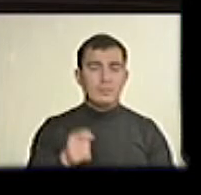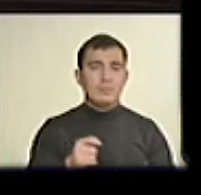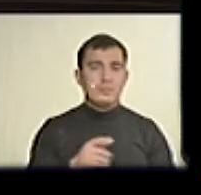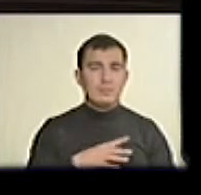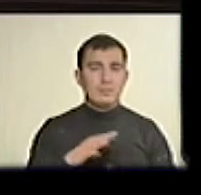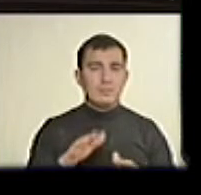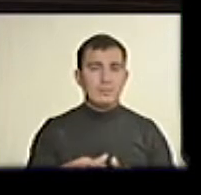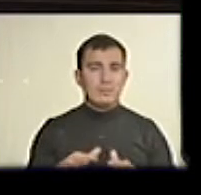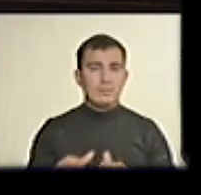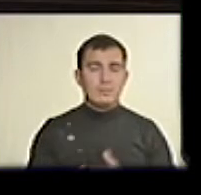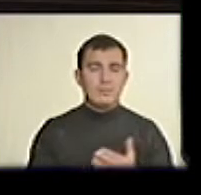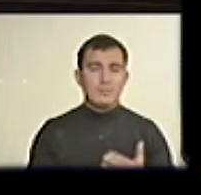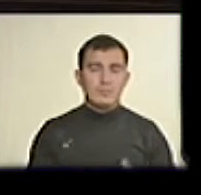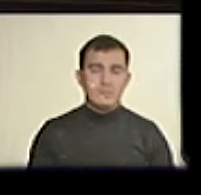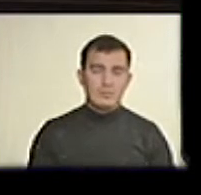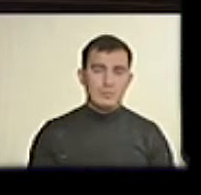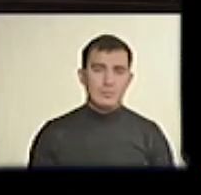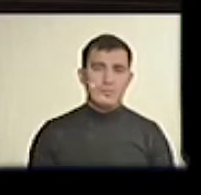ekan?